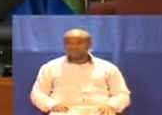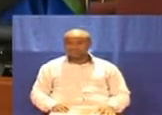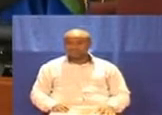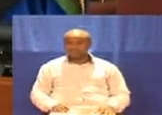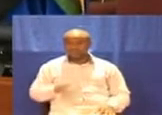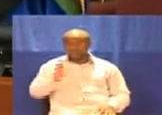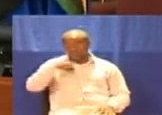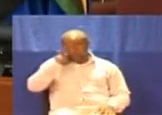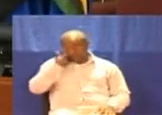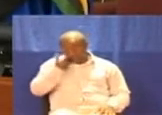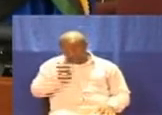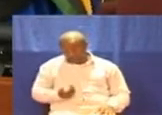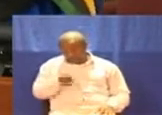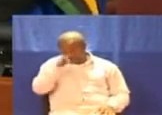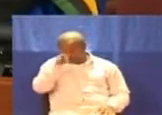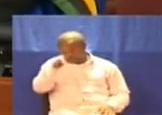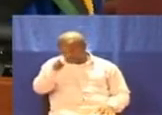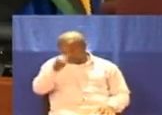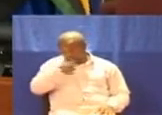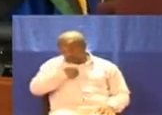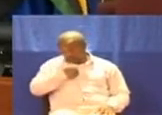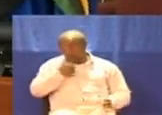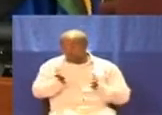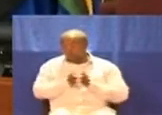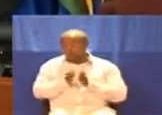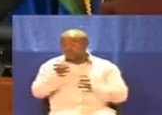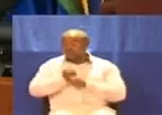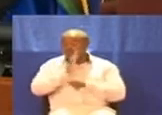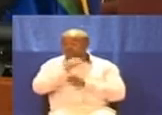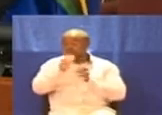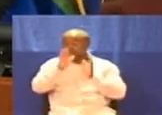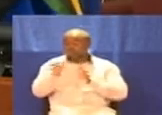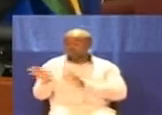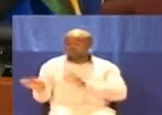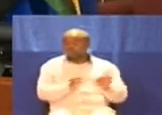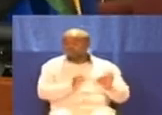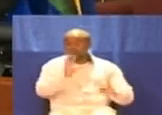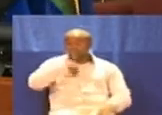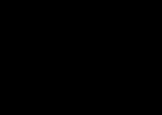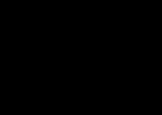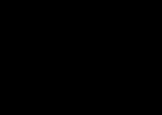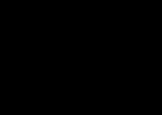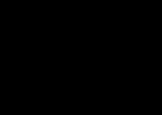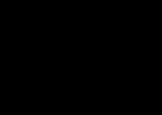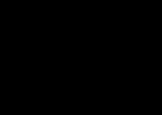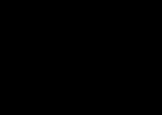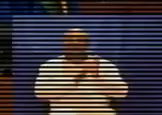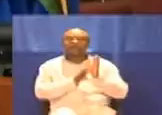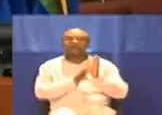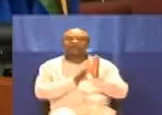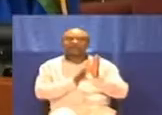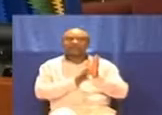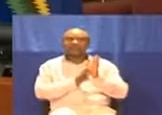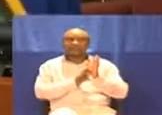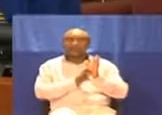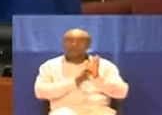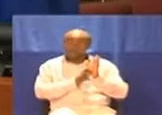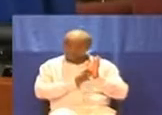Baada ya maneno hayo, naomba sasa niahirishe shughuli za bunge hadi kesho saa 8 kamili mchana.